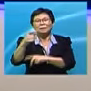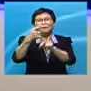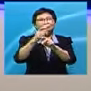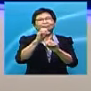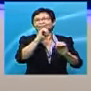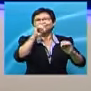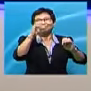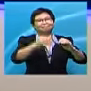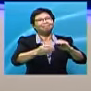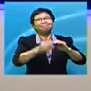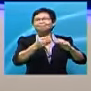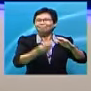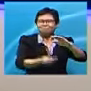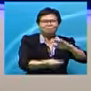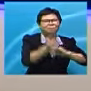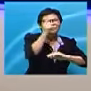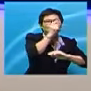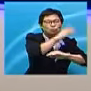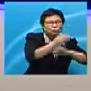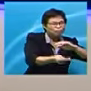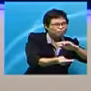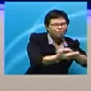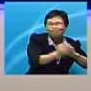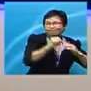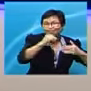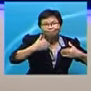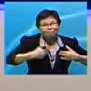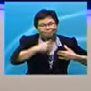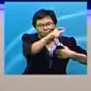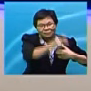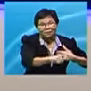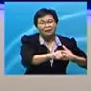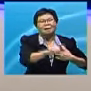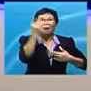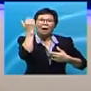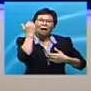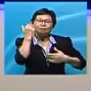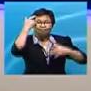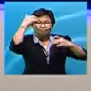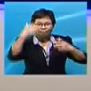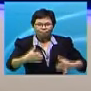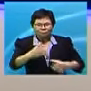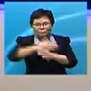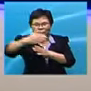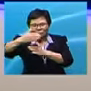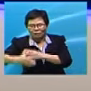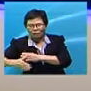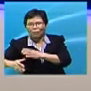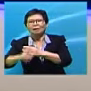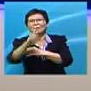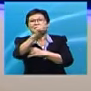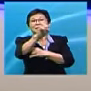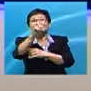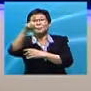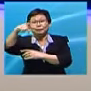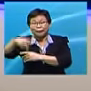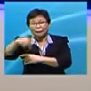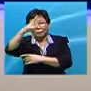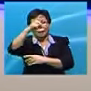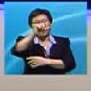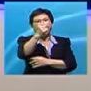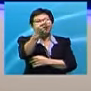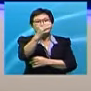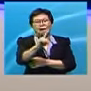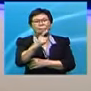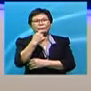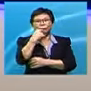daripada tuduhan pecah amanah dan menipu. Hakim Zulkarnain Hassan membuat keputusan itu selepas Timbalan Pendakwa Raya Ahmad Akram